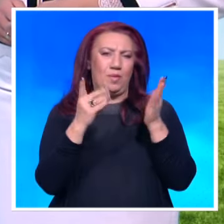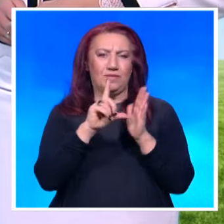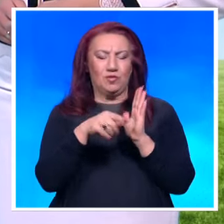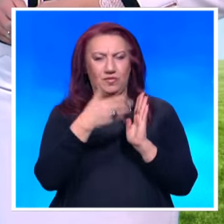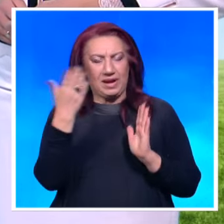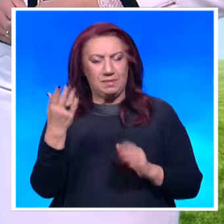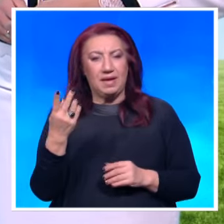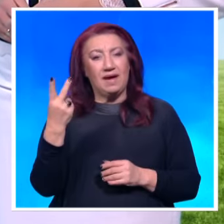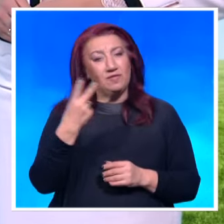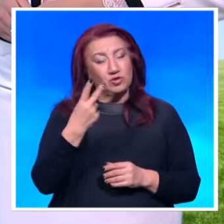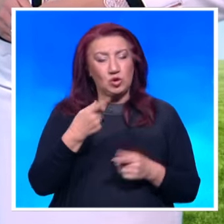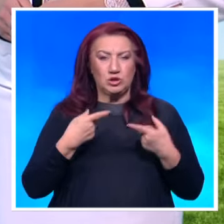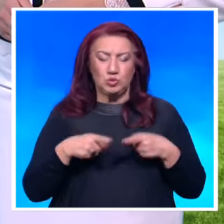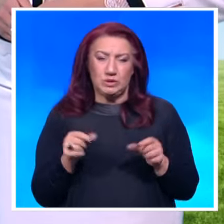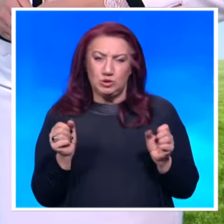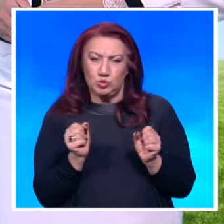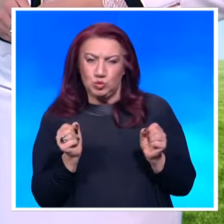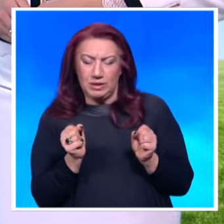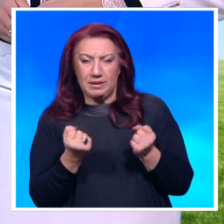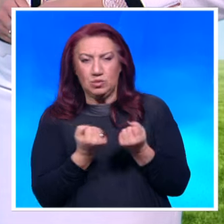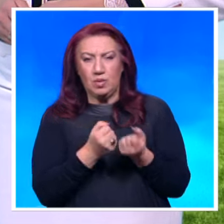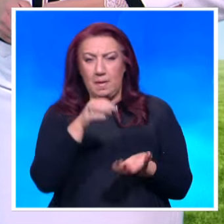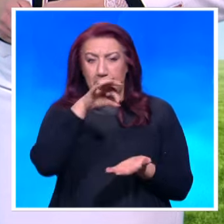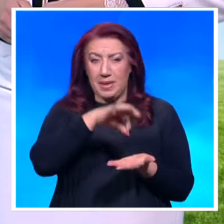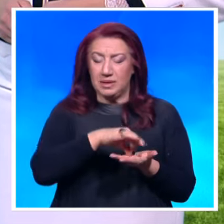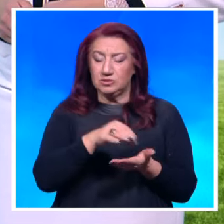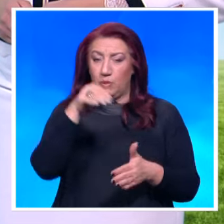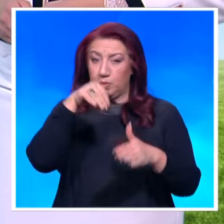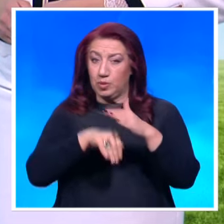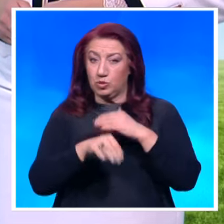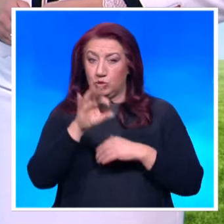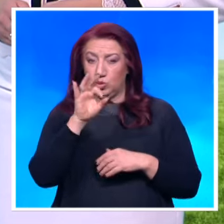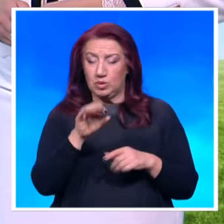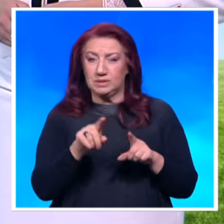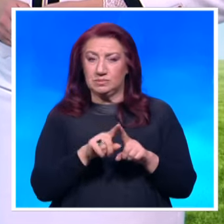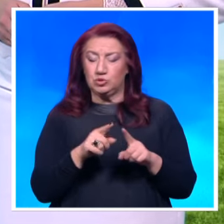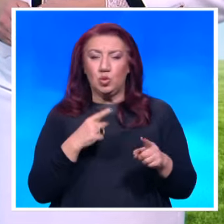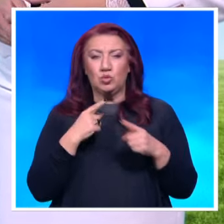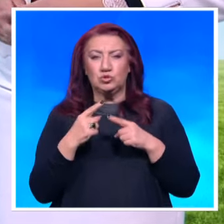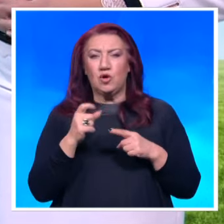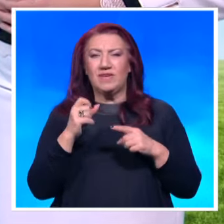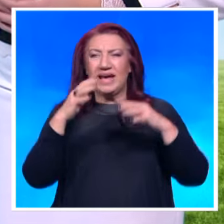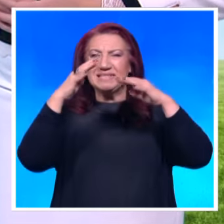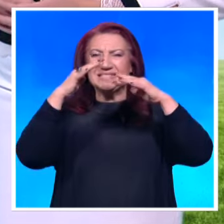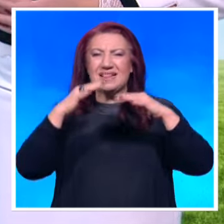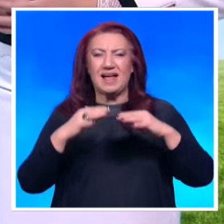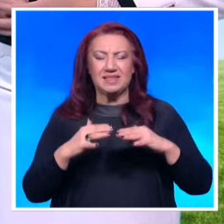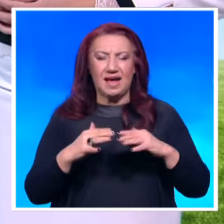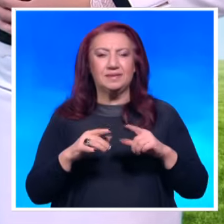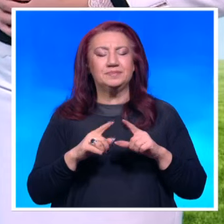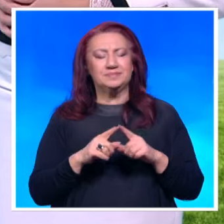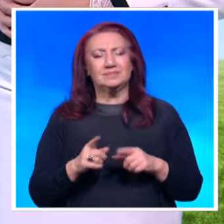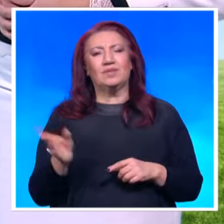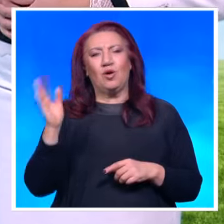сутринта ще бъде студено ще има места със стойности под нулата също и условия за слани но през деня още във